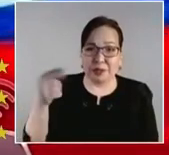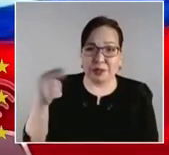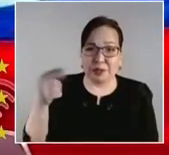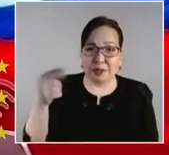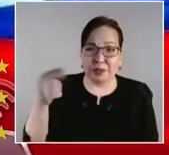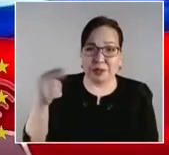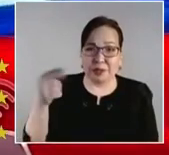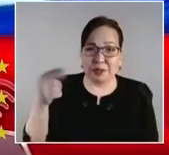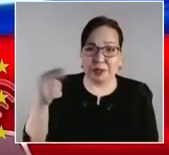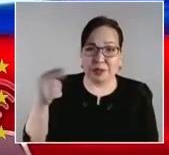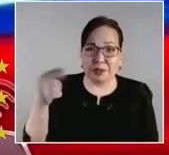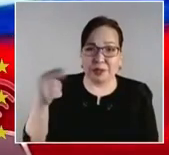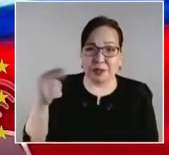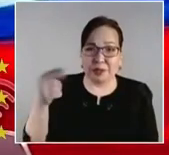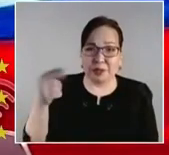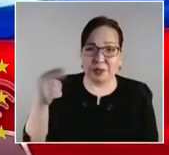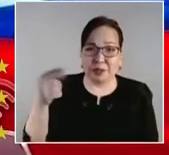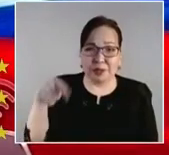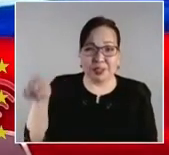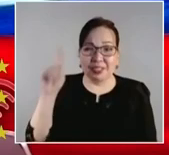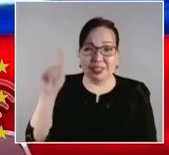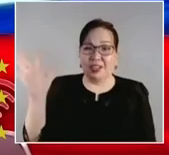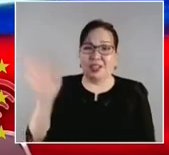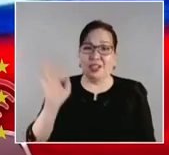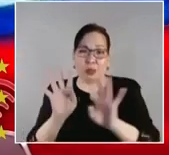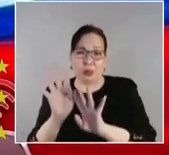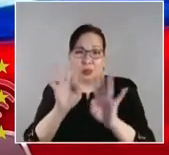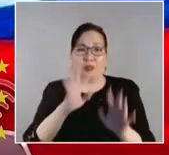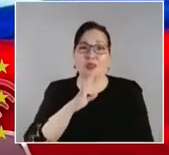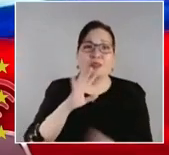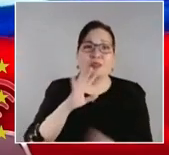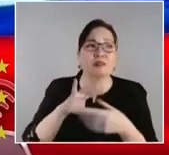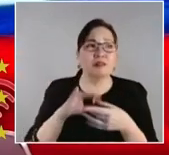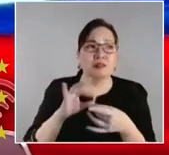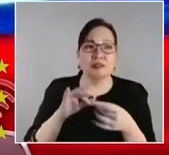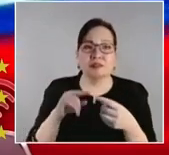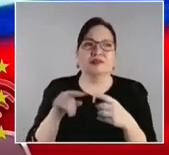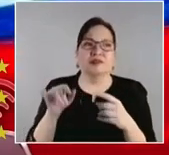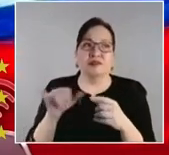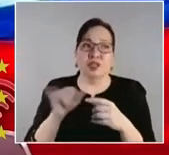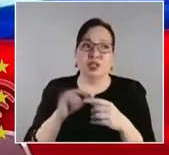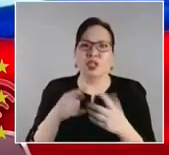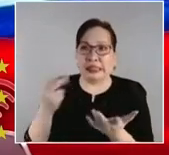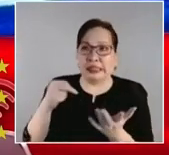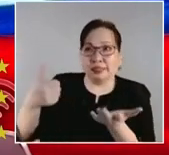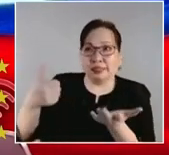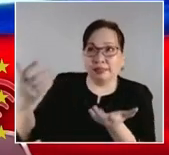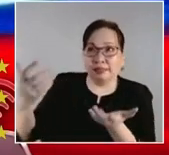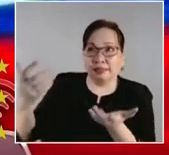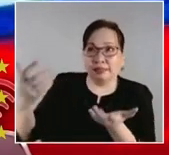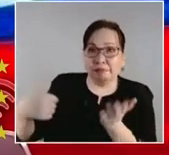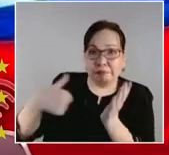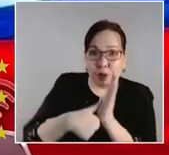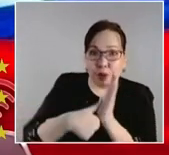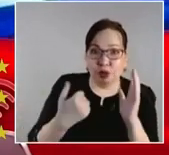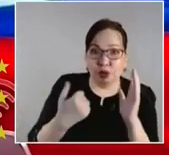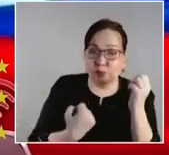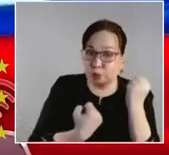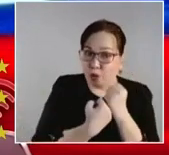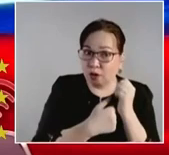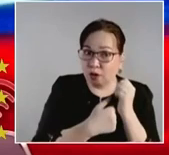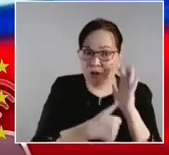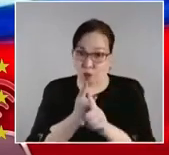ay kailangan tayo ng mag-belt tightening, austerity program. Mm-hmm. Yun po ang